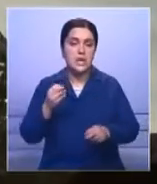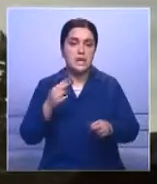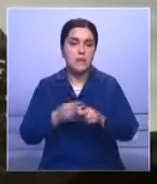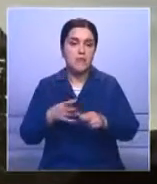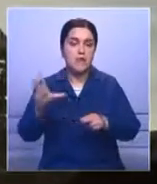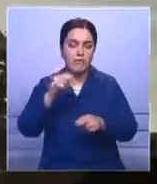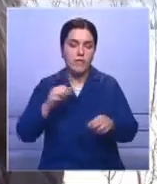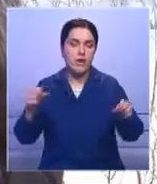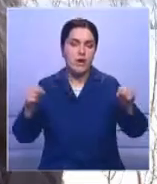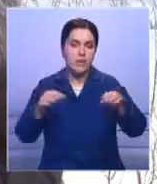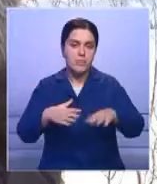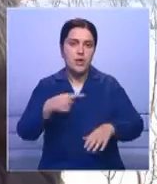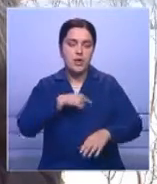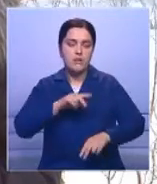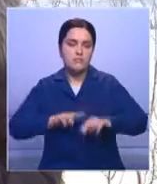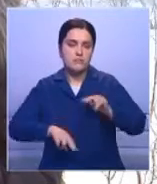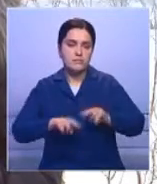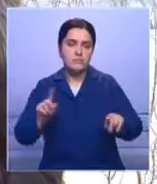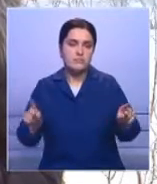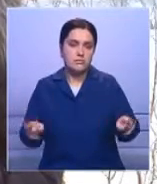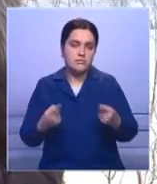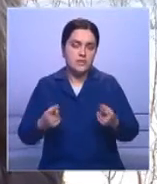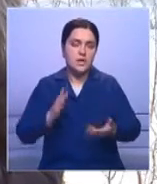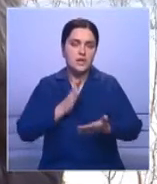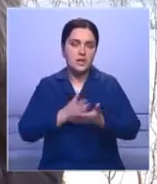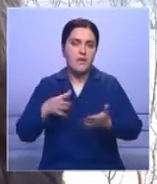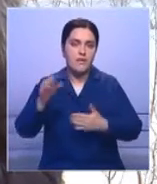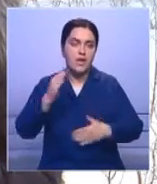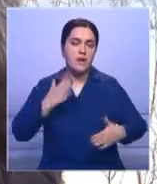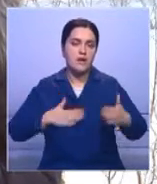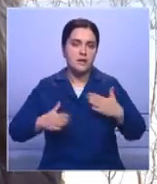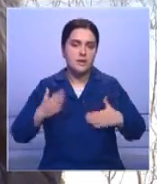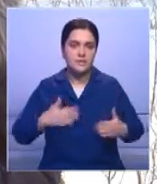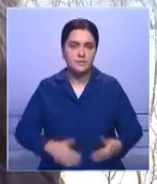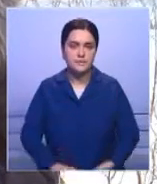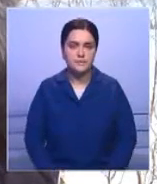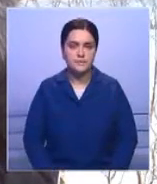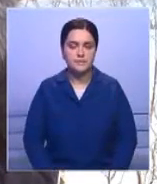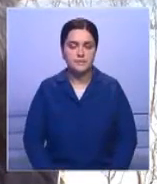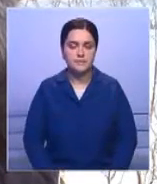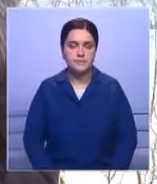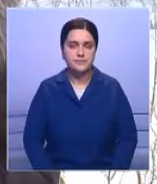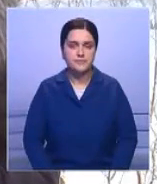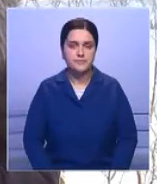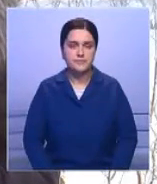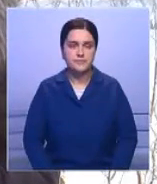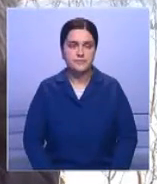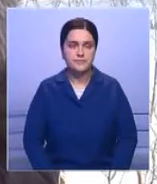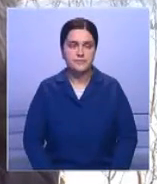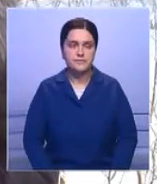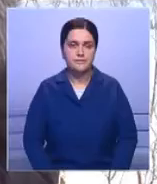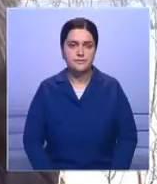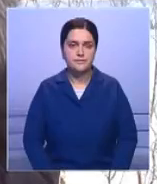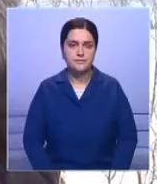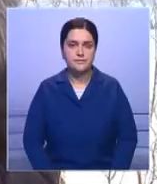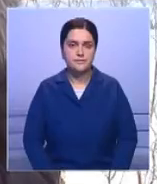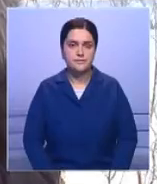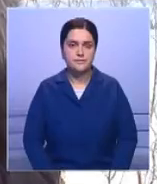помехой для хорошего настроения жителей областного центра. Наталья Строкова, Эрмек Мухамедьяров, Хабар 24, Кустанай.